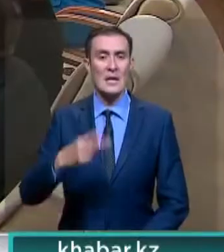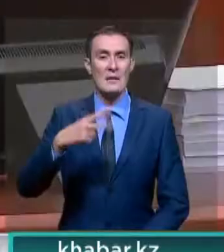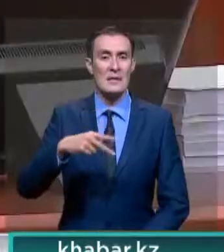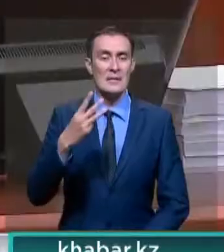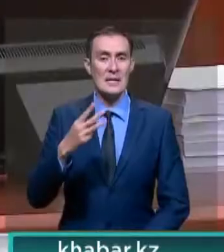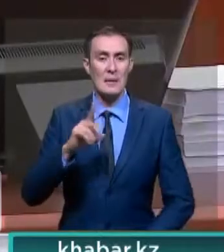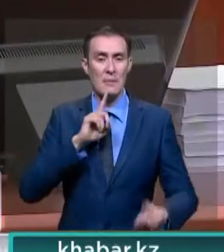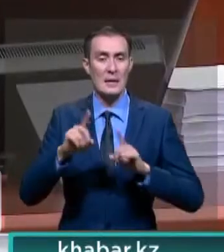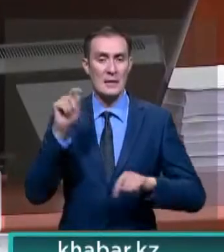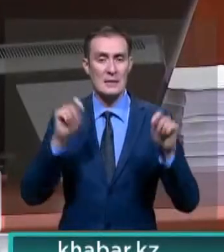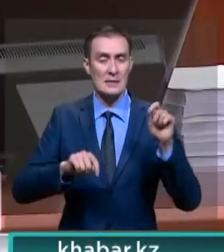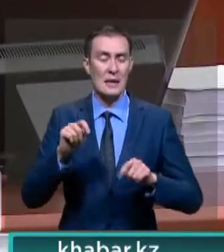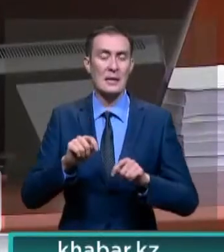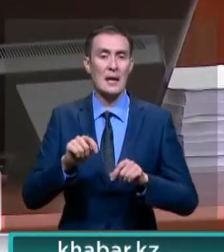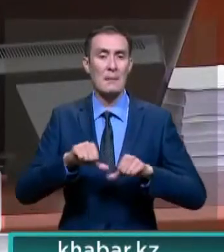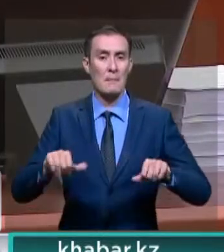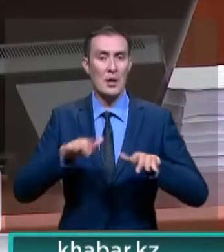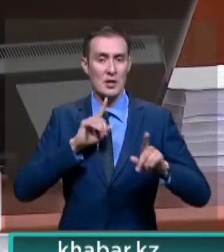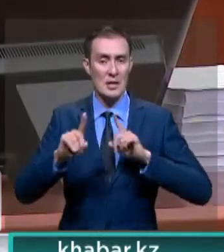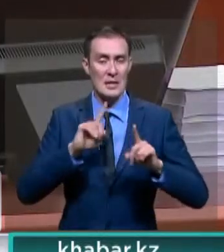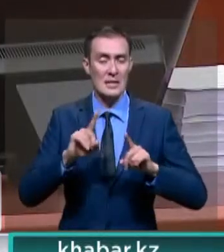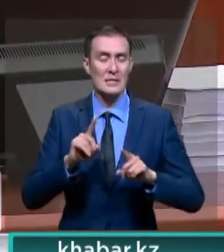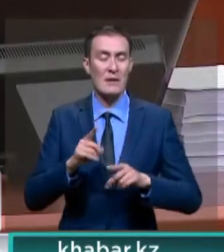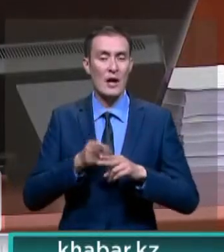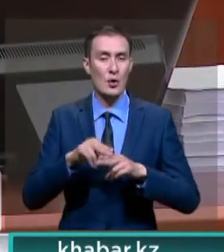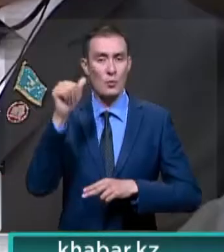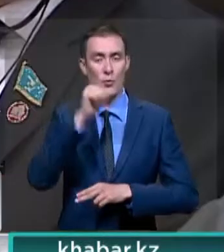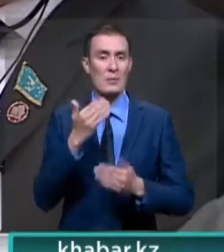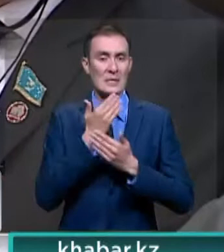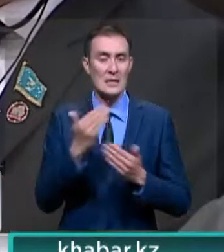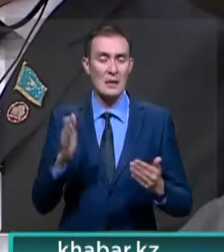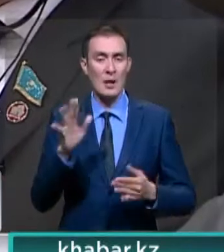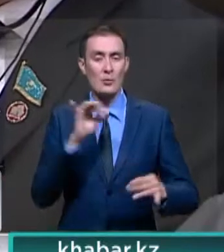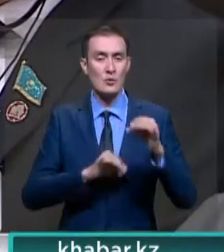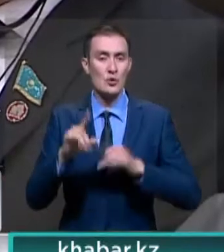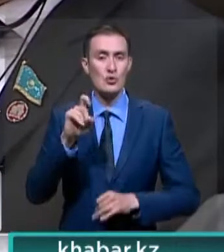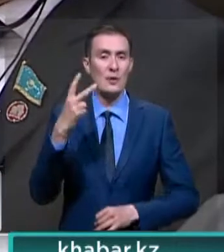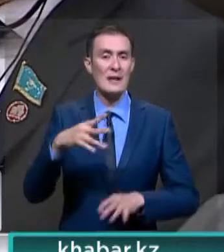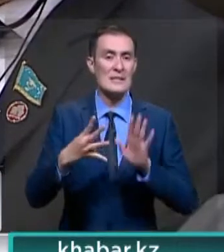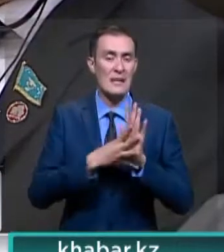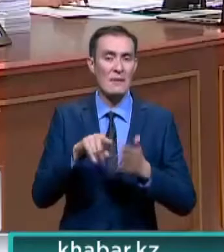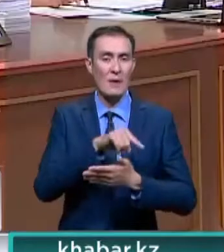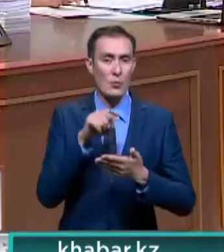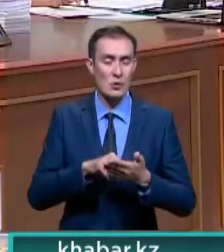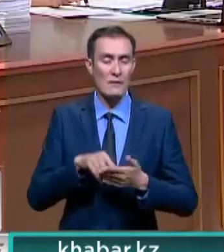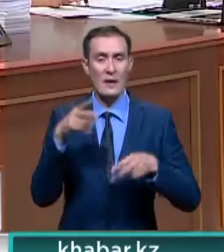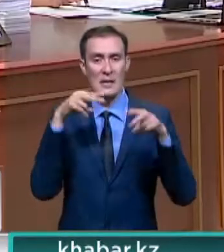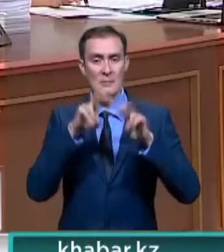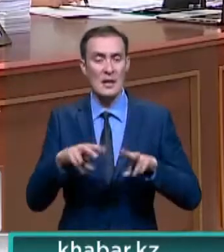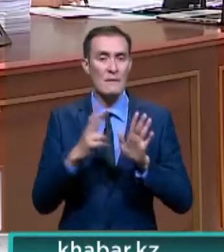23-е пленарное заседание Мажилиса в этой сессии, оно последнее. С января парламентарии обсудили 129 вопросов,